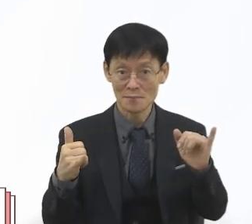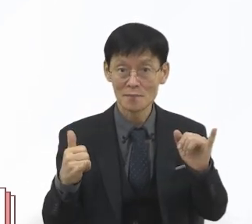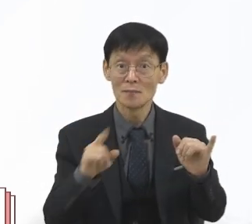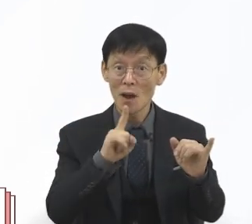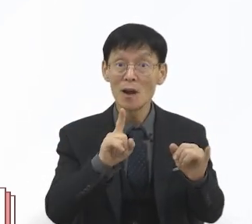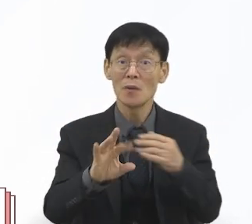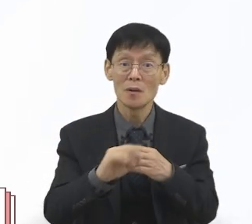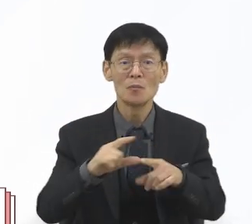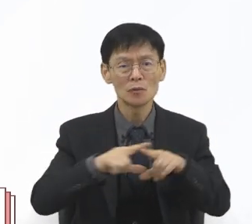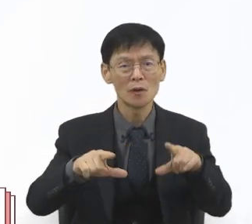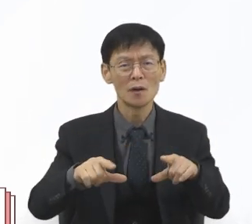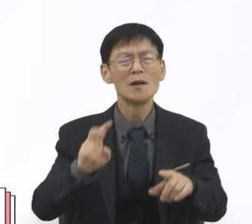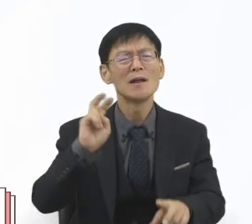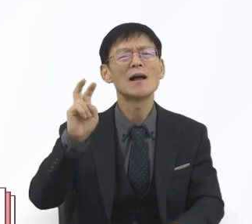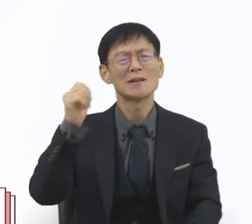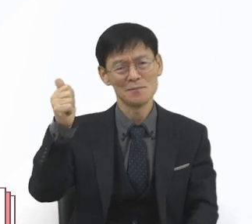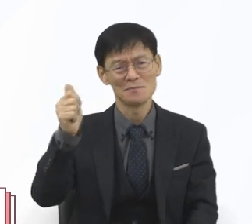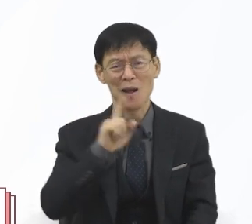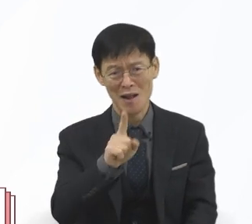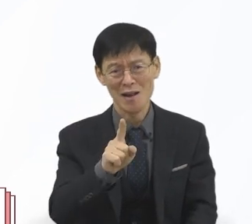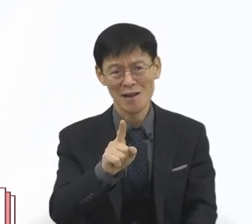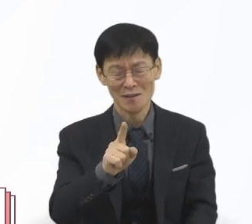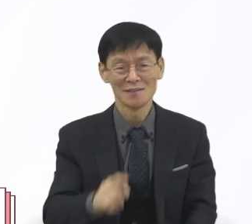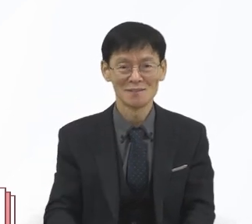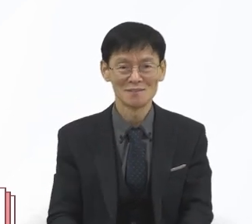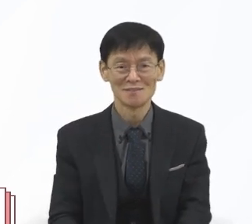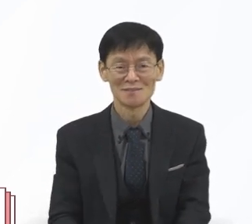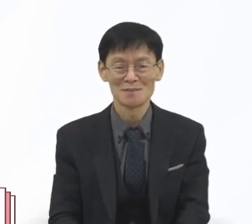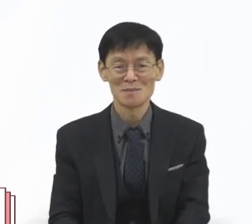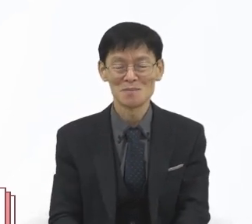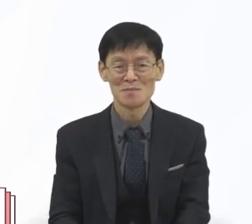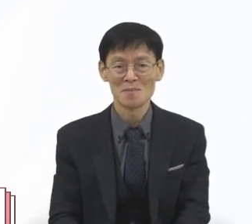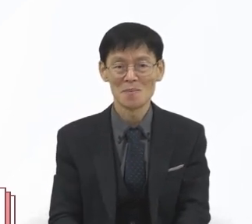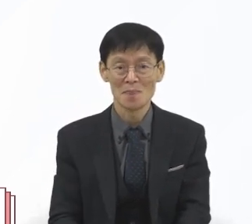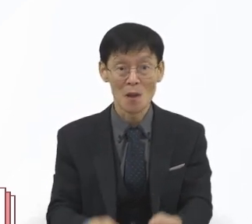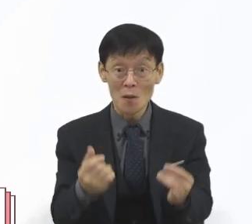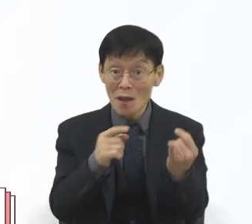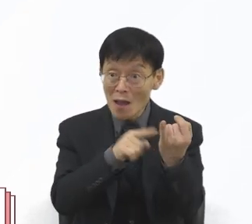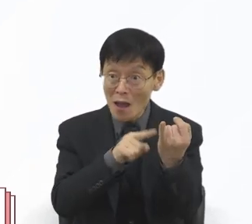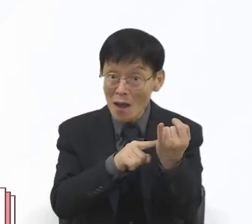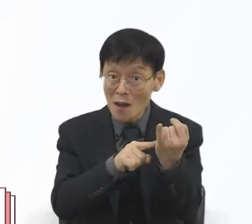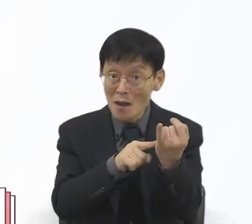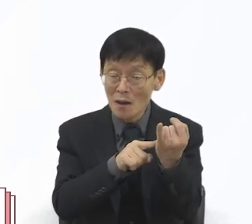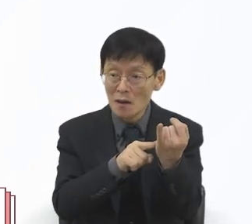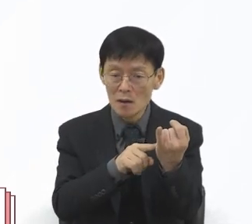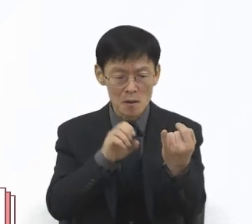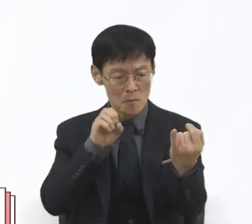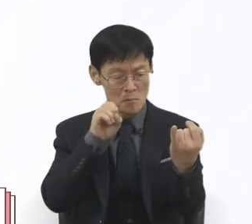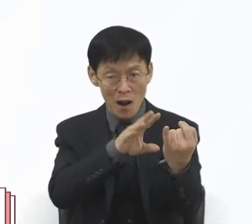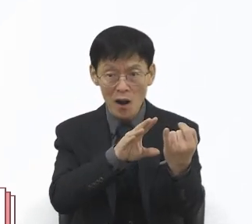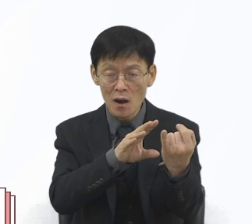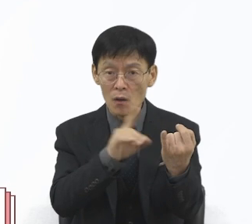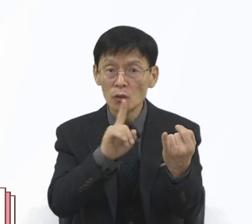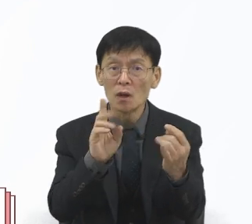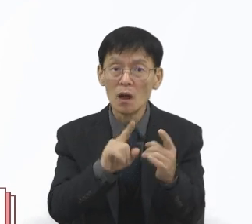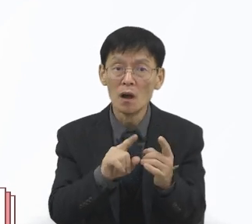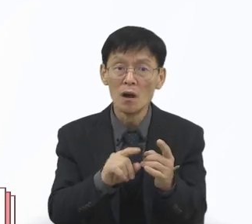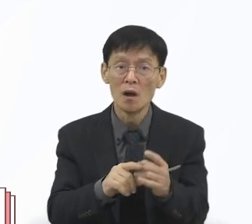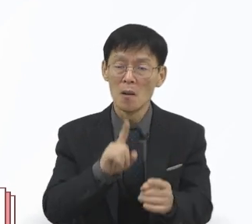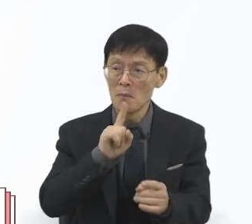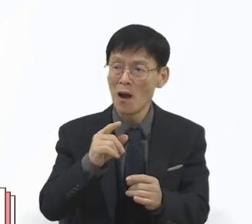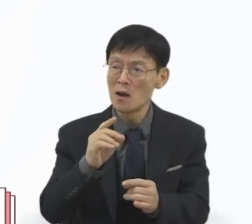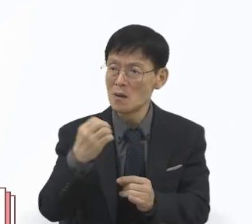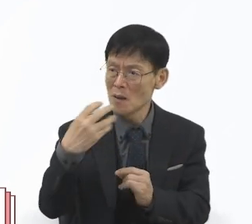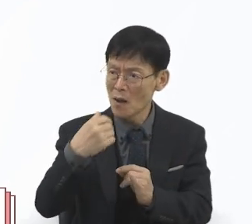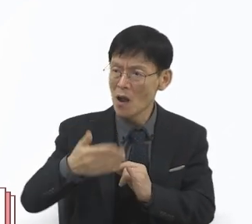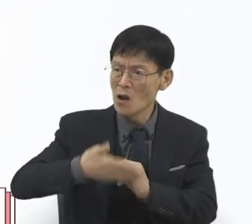사람을 말하고 흔히 사장님이라고 부릅니다. 조금 전 지혜 씨가 직장에서 당한 일은 말로